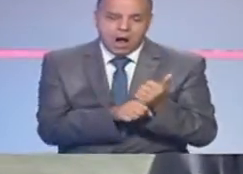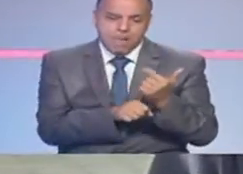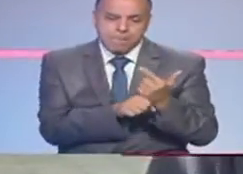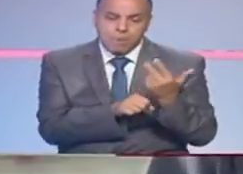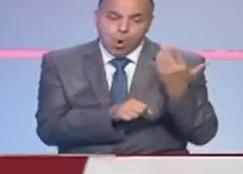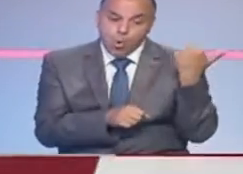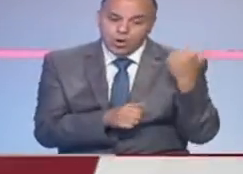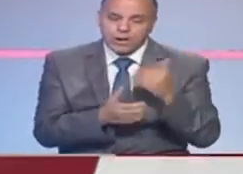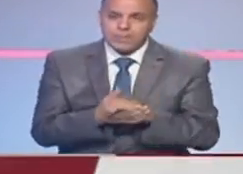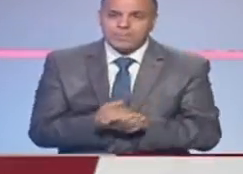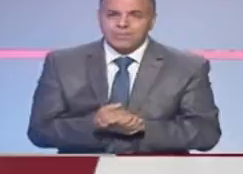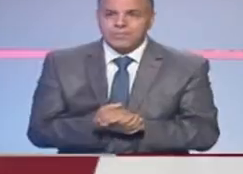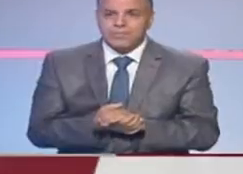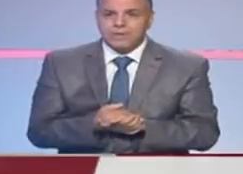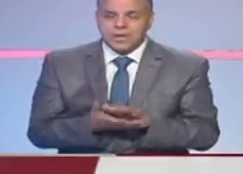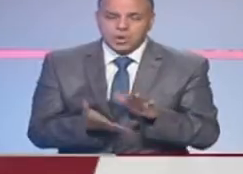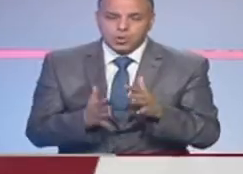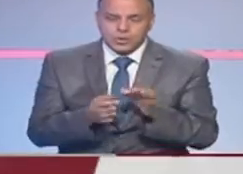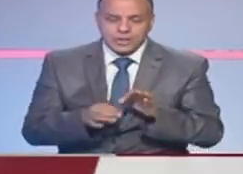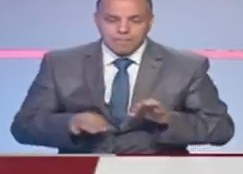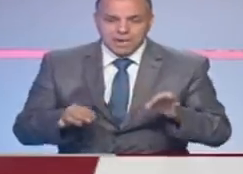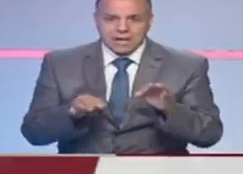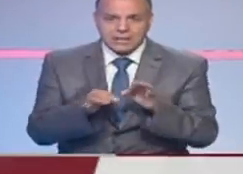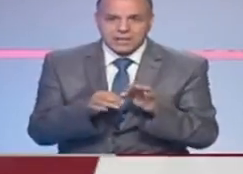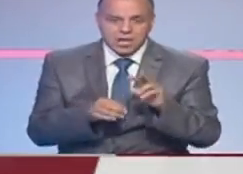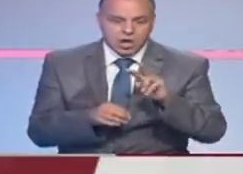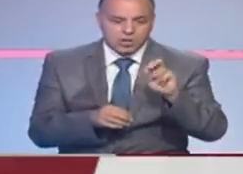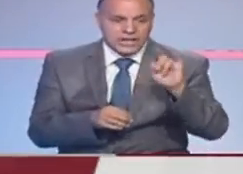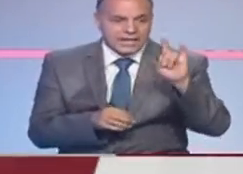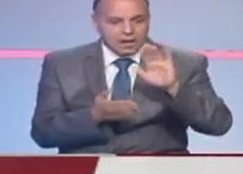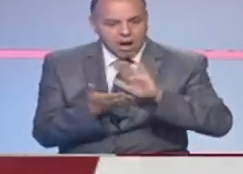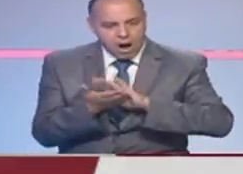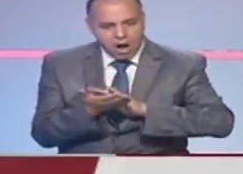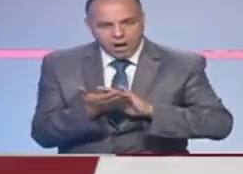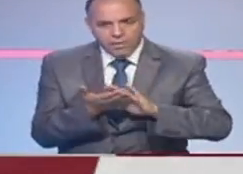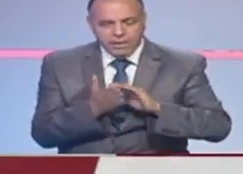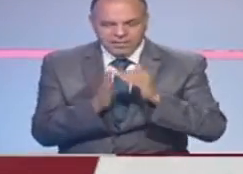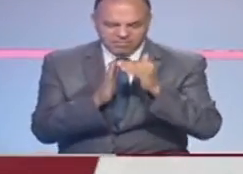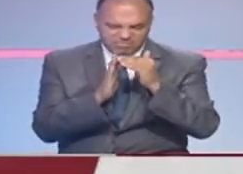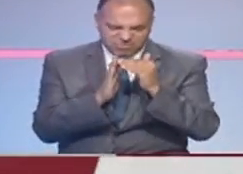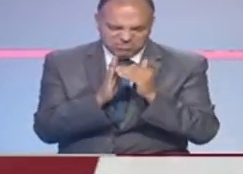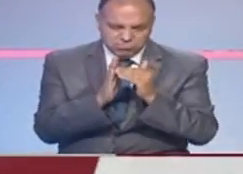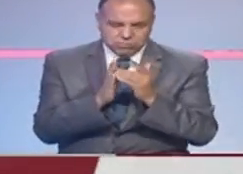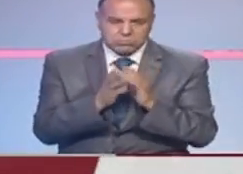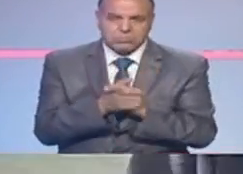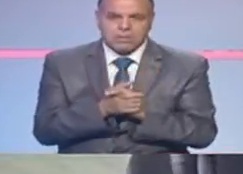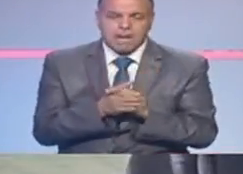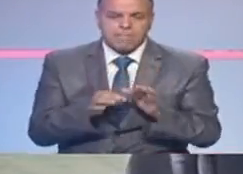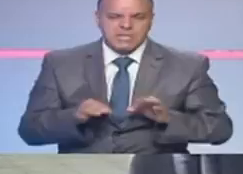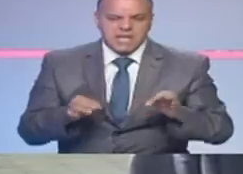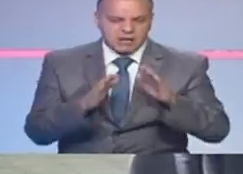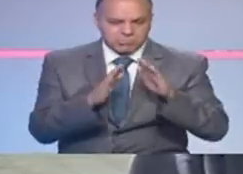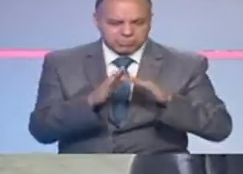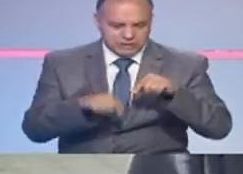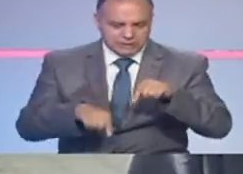الفرصه تميز المساحه تقريبا في حدود الكتاب تراجعت سوريا المساحات